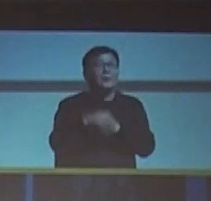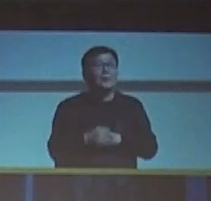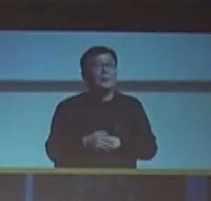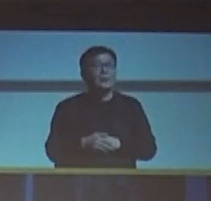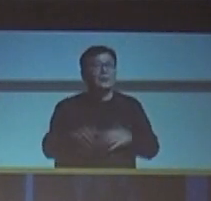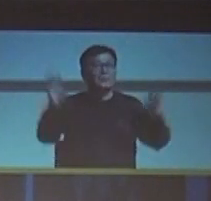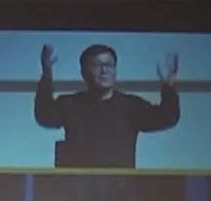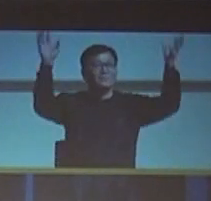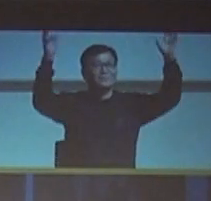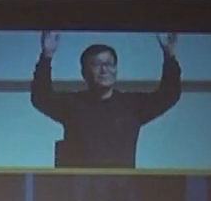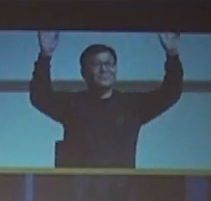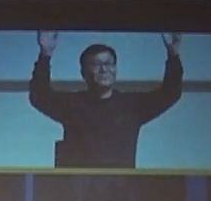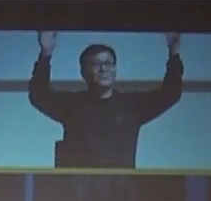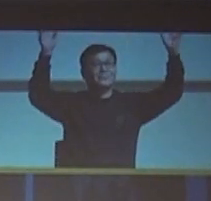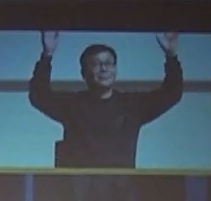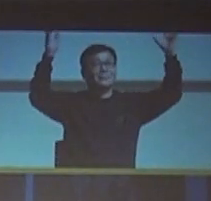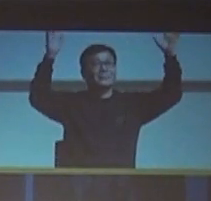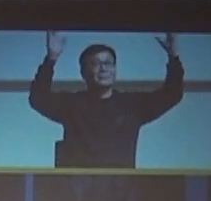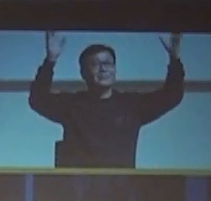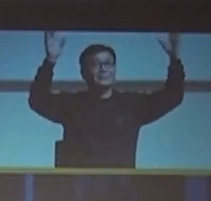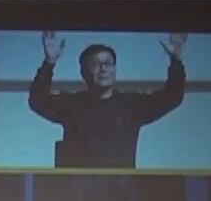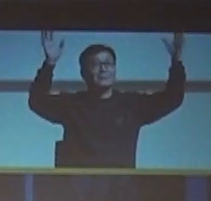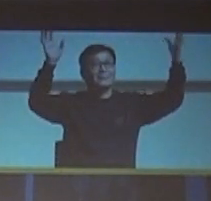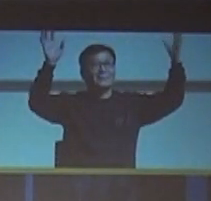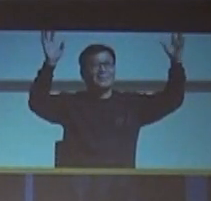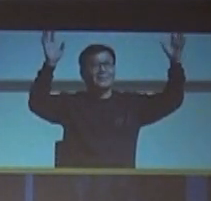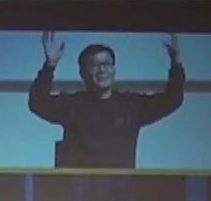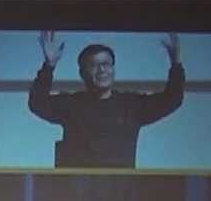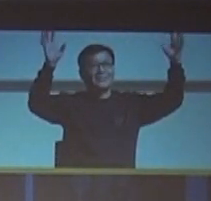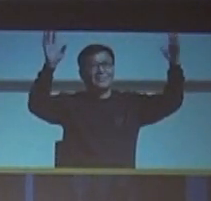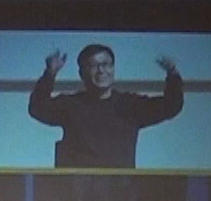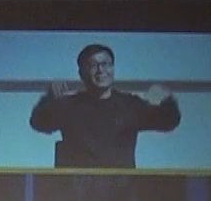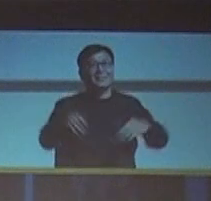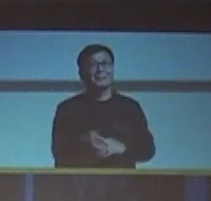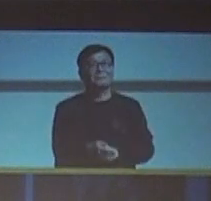박수 안 쳐주면 더 못하는 거 같아요. 감사합니다. 네.